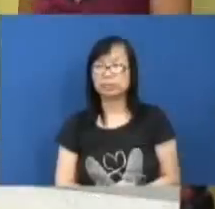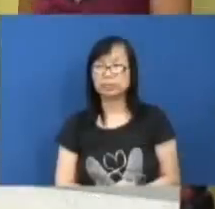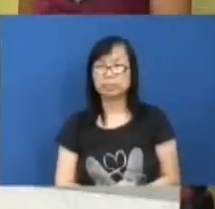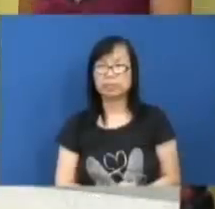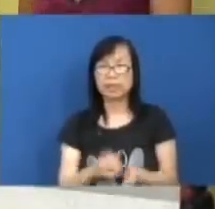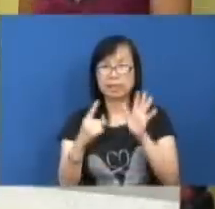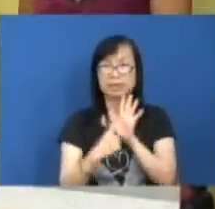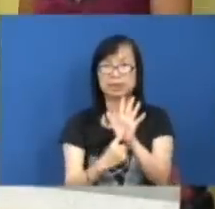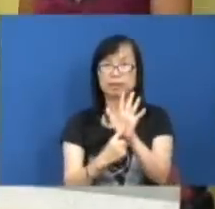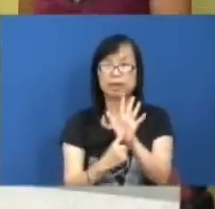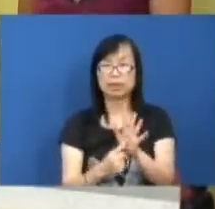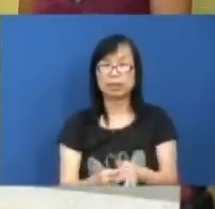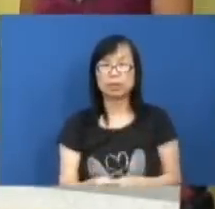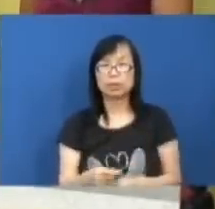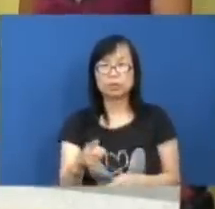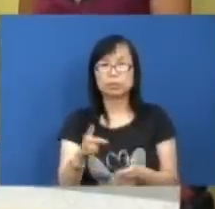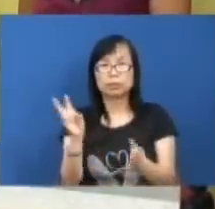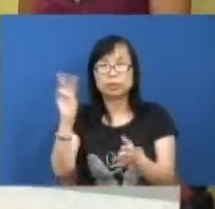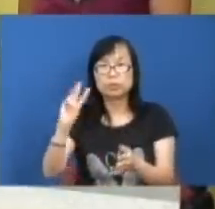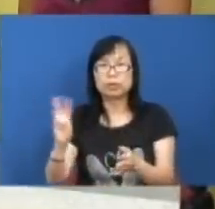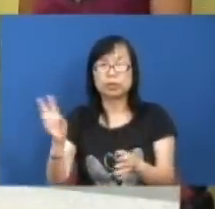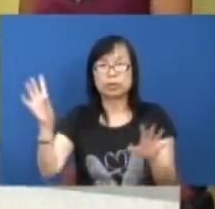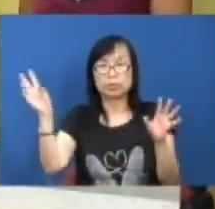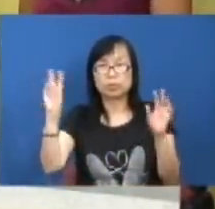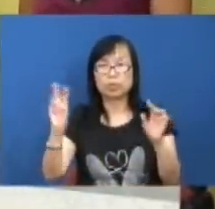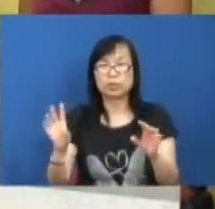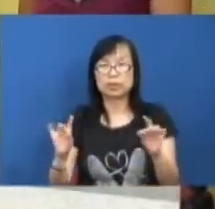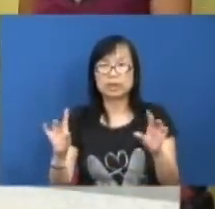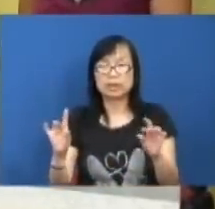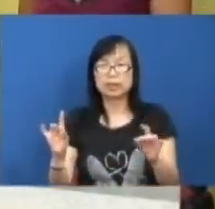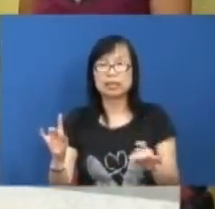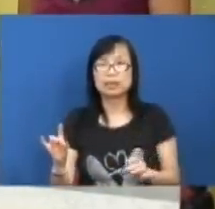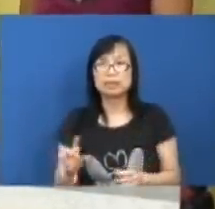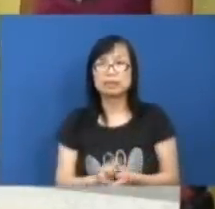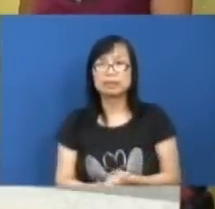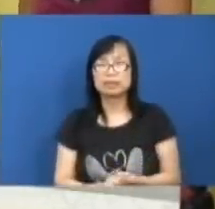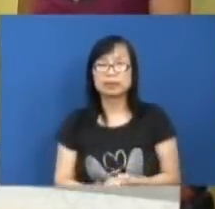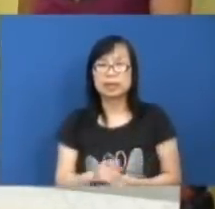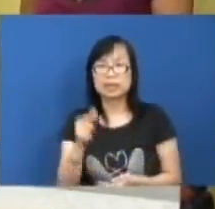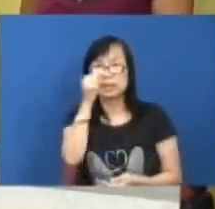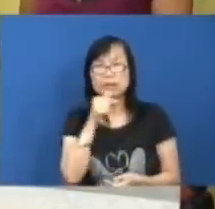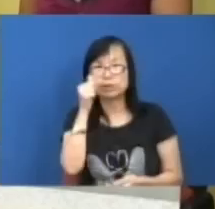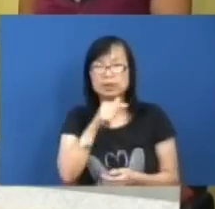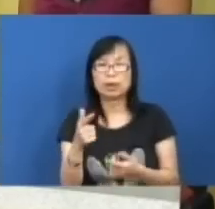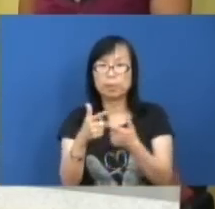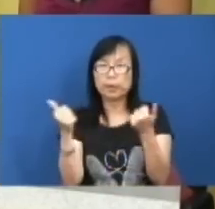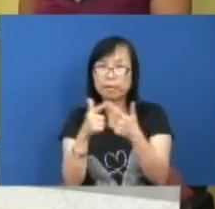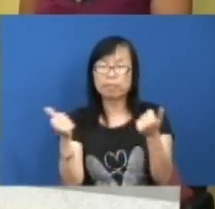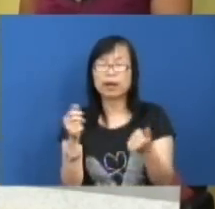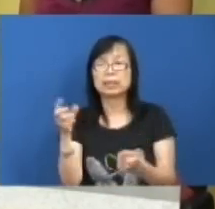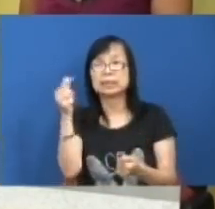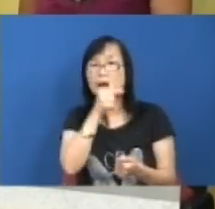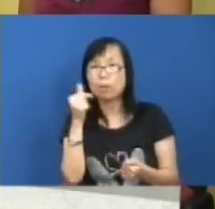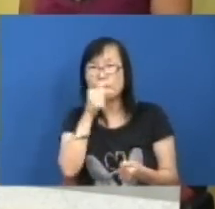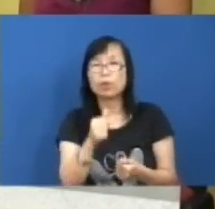舉個例，我哋話用全水性嘅系統就會係水劑嘅底油就配翻水劑嘅面油。油劑的底油就配翻油劑，明唔明啊？俗